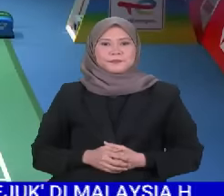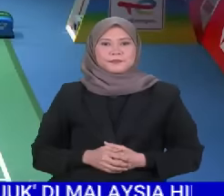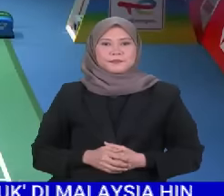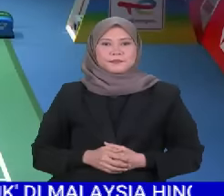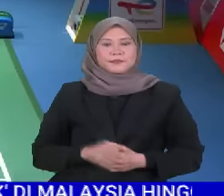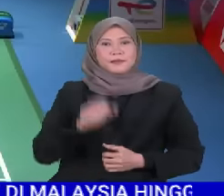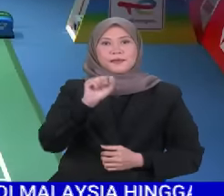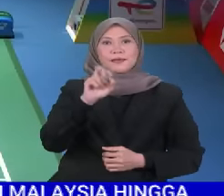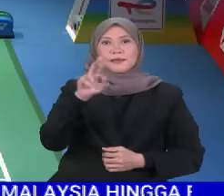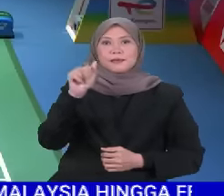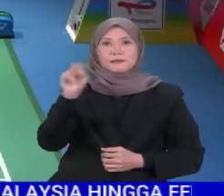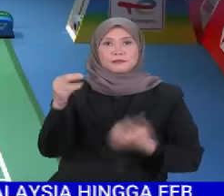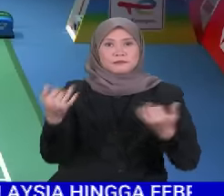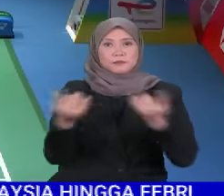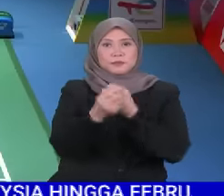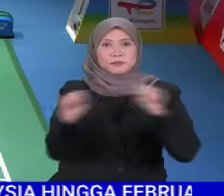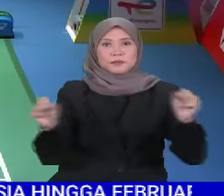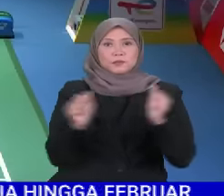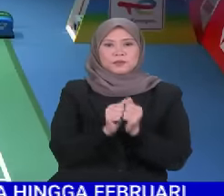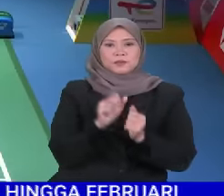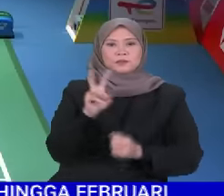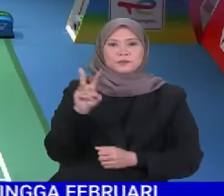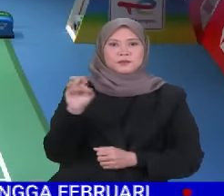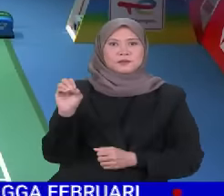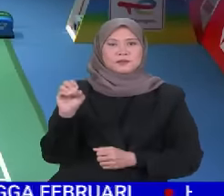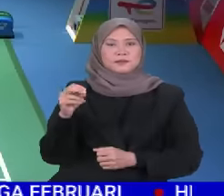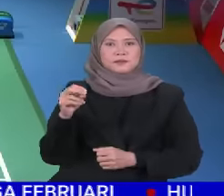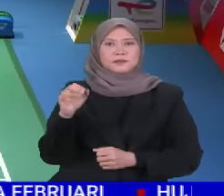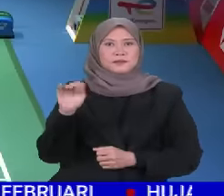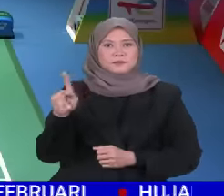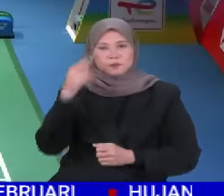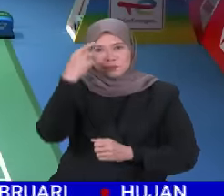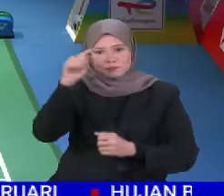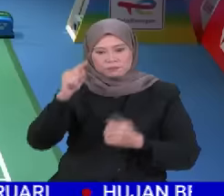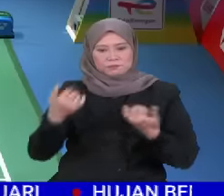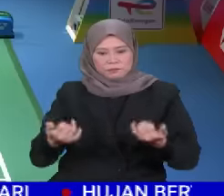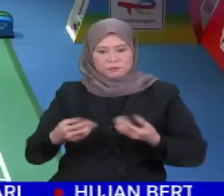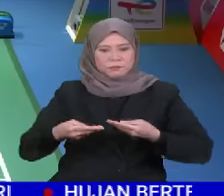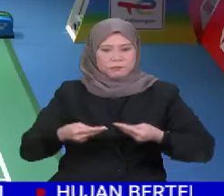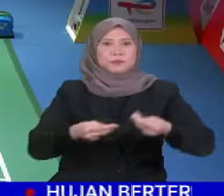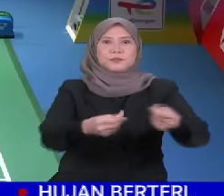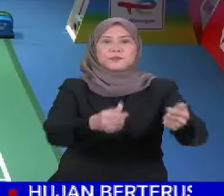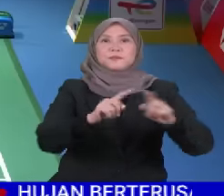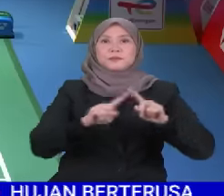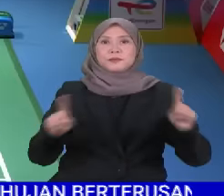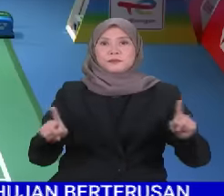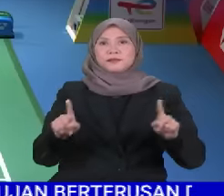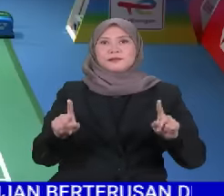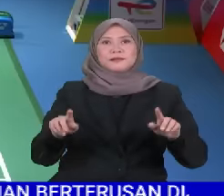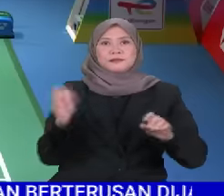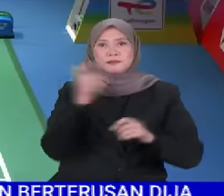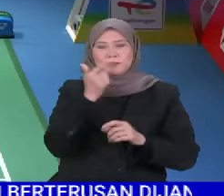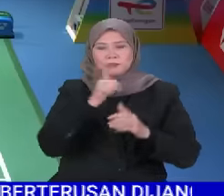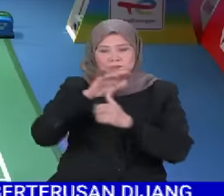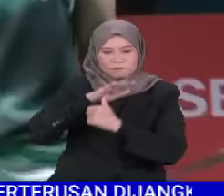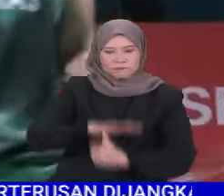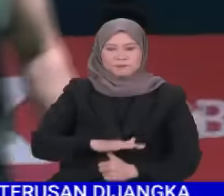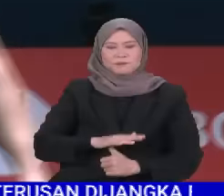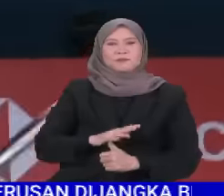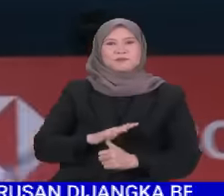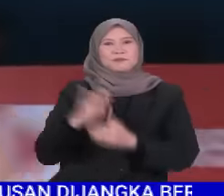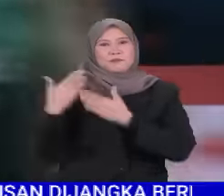menurut Iron ketika ini persiapannya bersama wooji kesayangan penutup musim itu berjalan dengan baik namun bagi memastikan tiada seorang tekanan